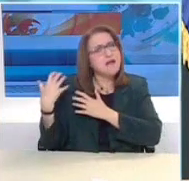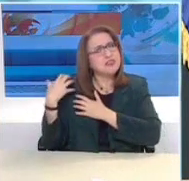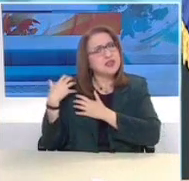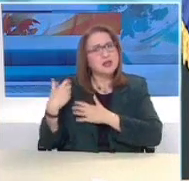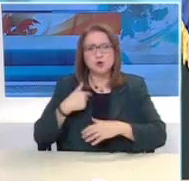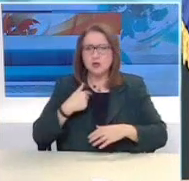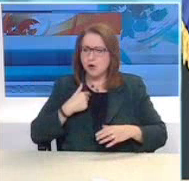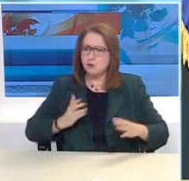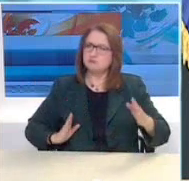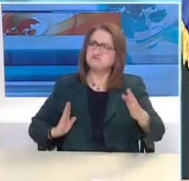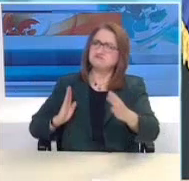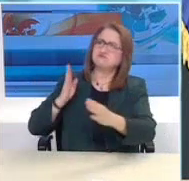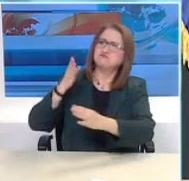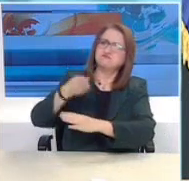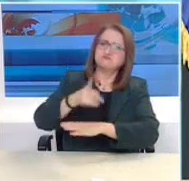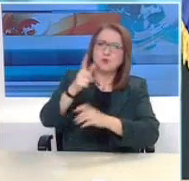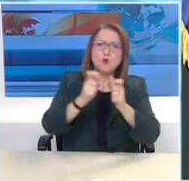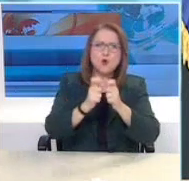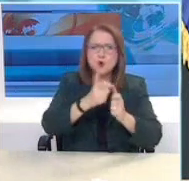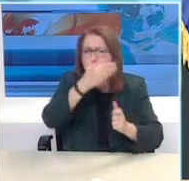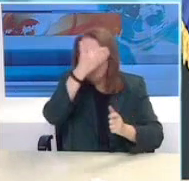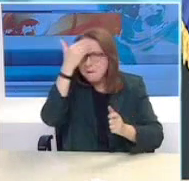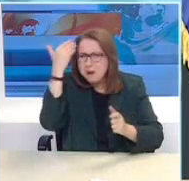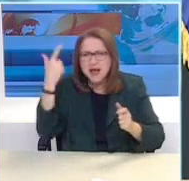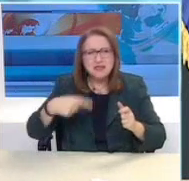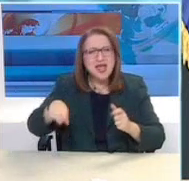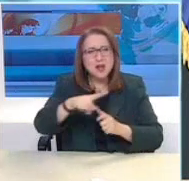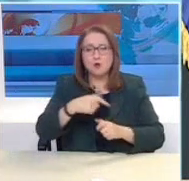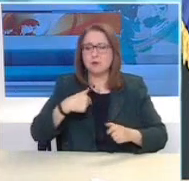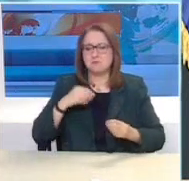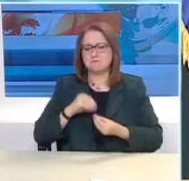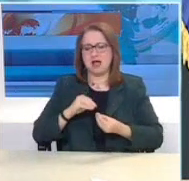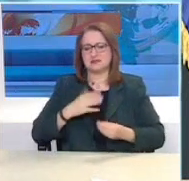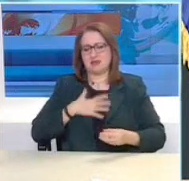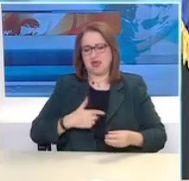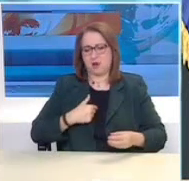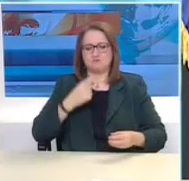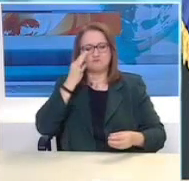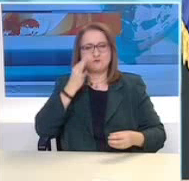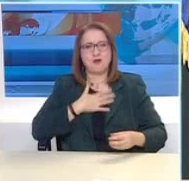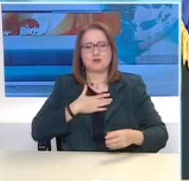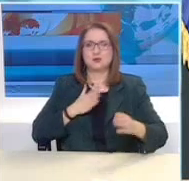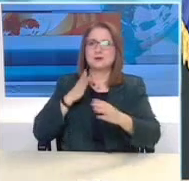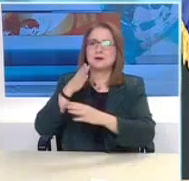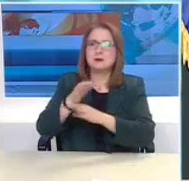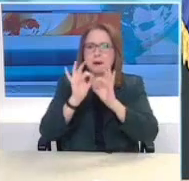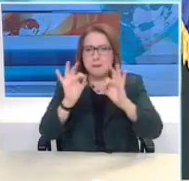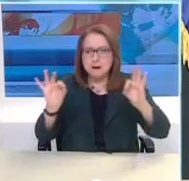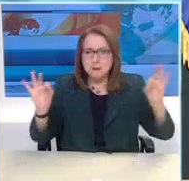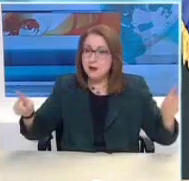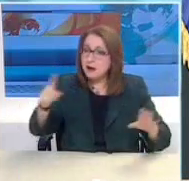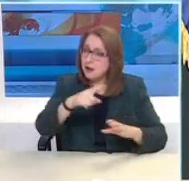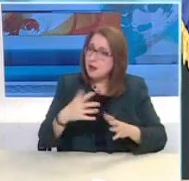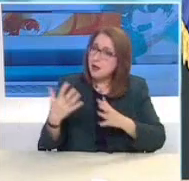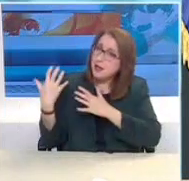ο οποίος μέχρι σήμερα δεν έχει δει τον ιό. Επ' ευκαιρία των γιορτών. Σχετικά με το αν αυτές τις